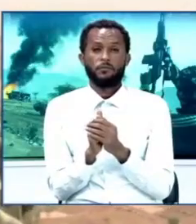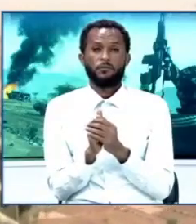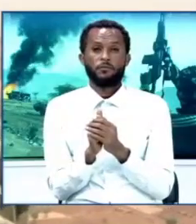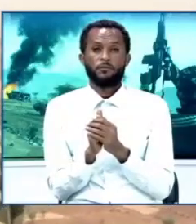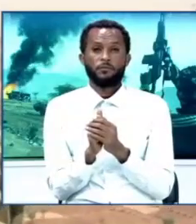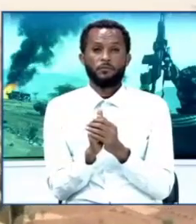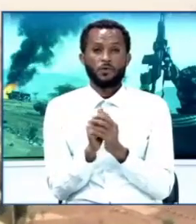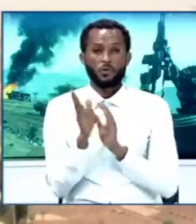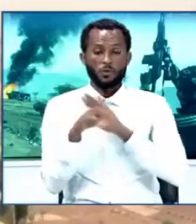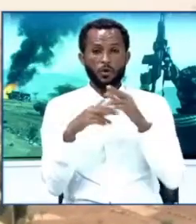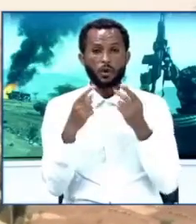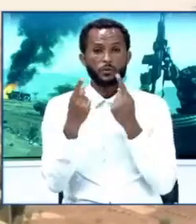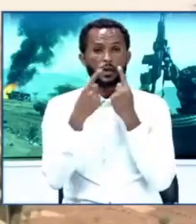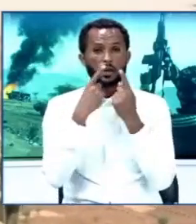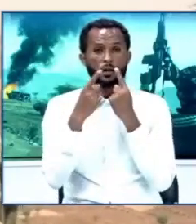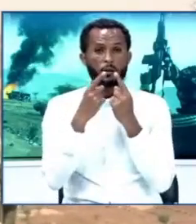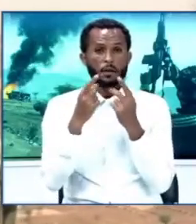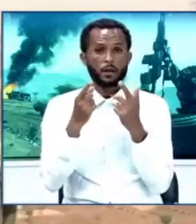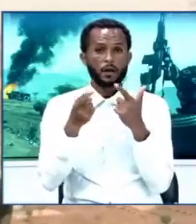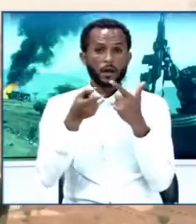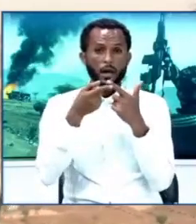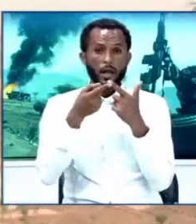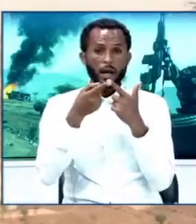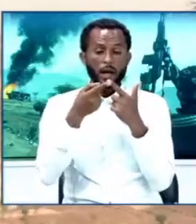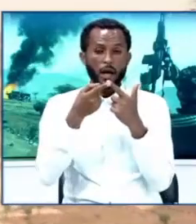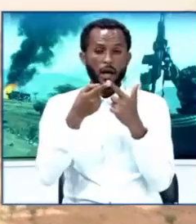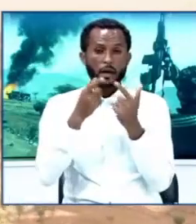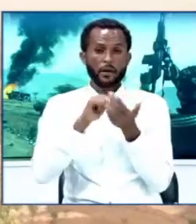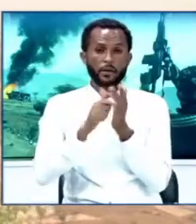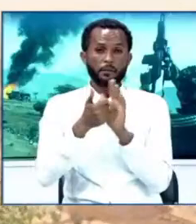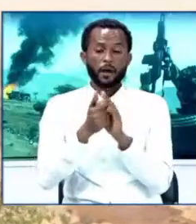በቃ ንኩሎም ገርዎም ካልኣይ ሓንቲ እዚኣ ክብለካ ዝደሊ ካልኣይ